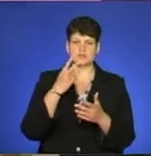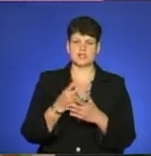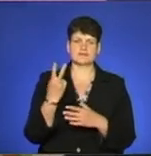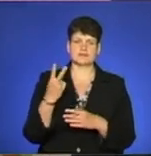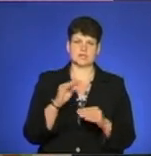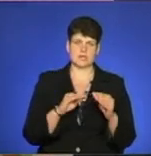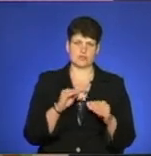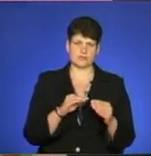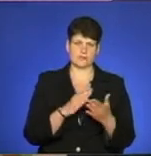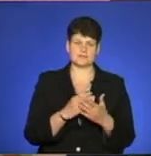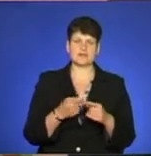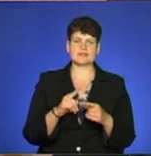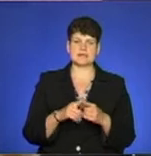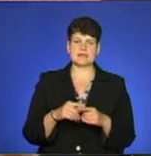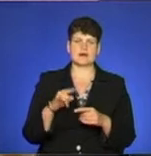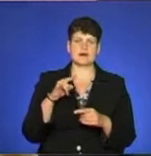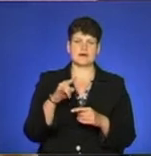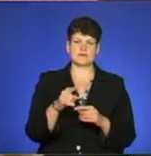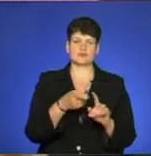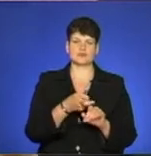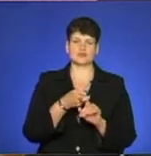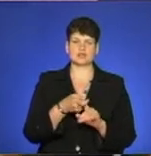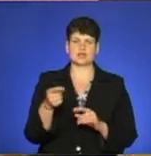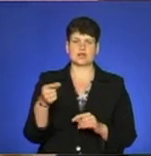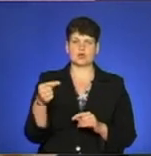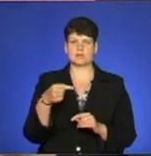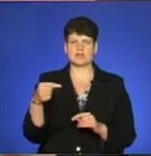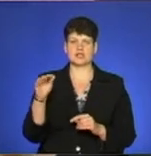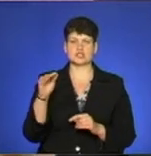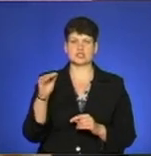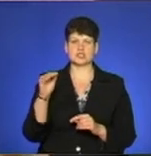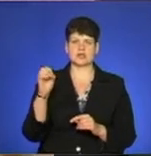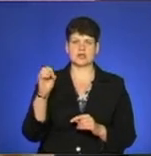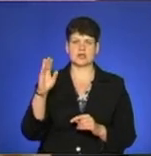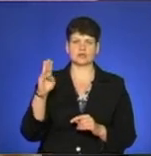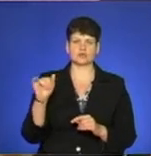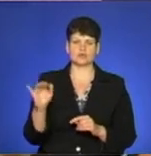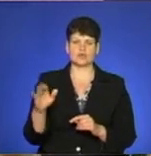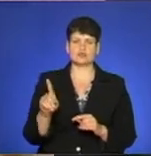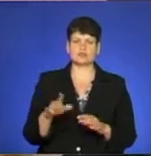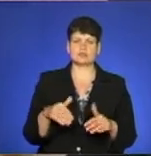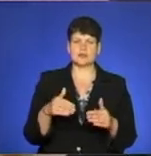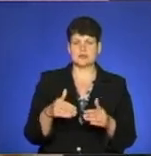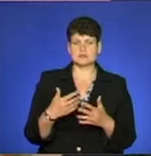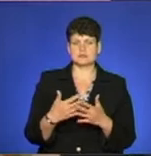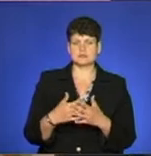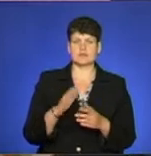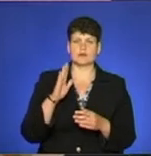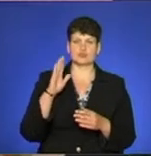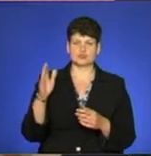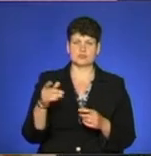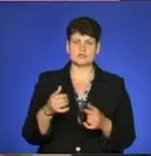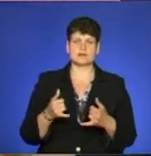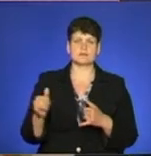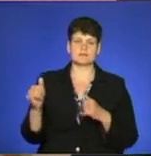складові. Перше – це авіасполучення Тернопіль-Жешу, що дасть, в принципі, в майбутньому забезпечити